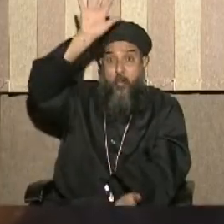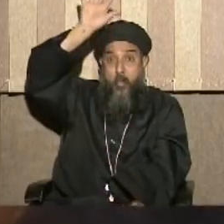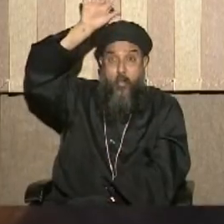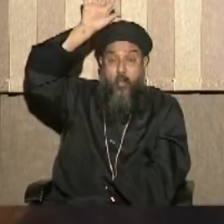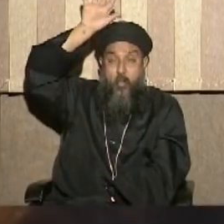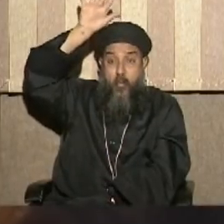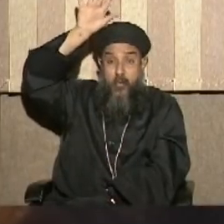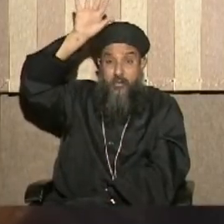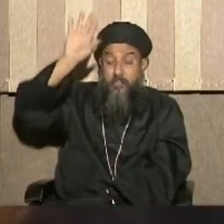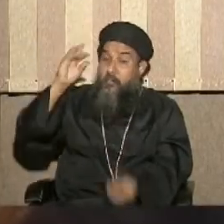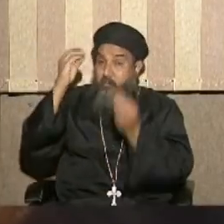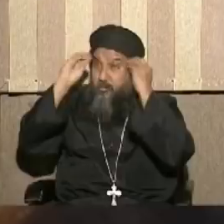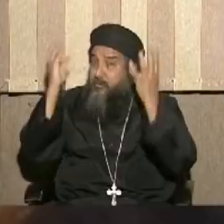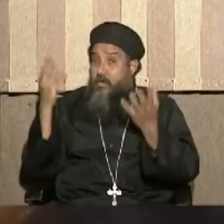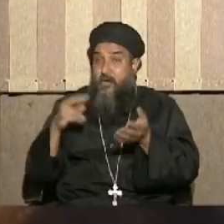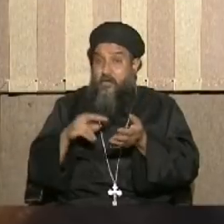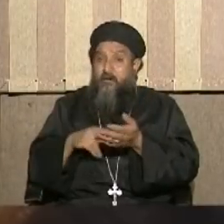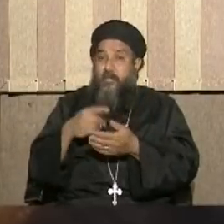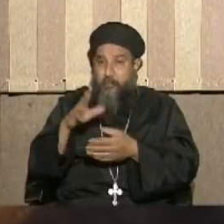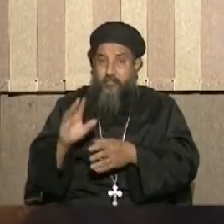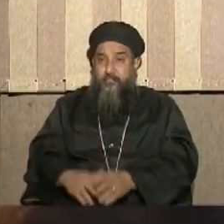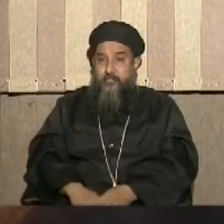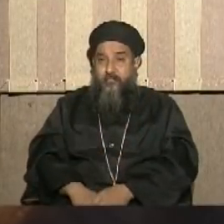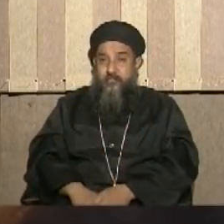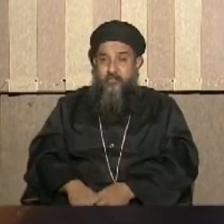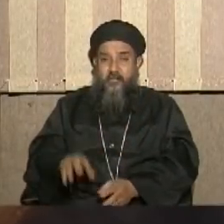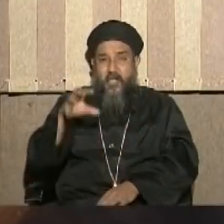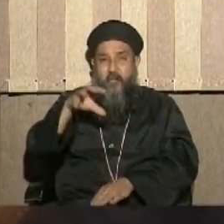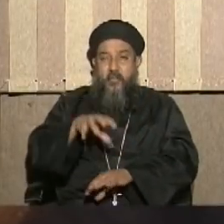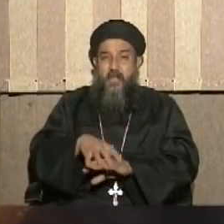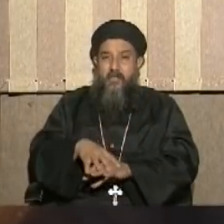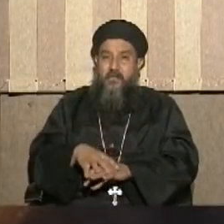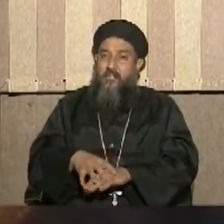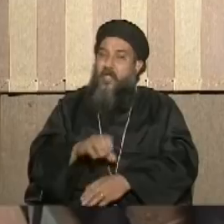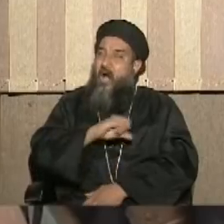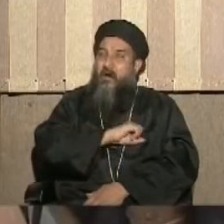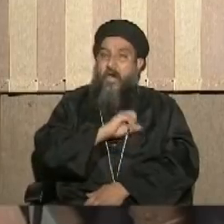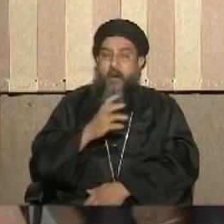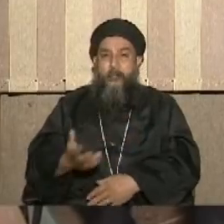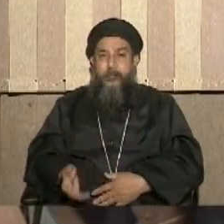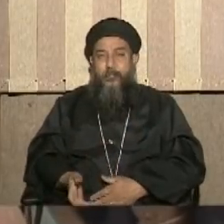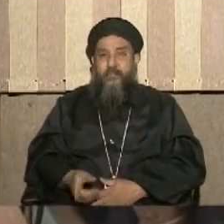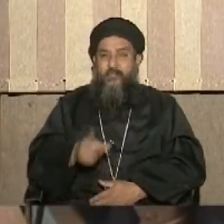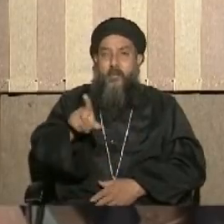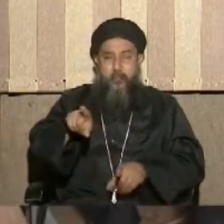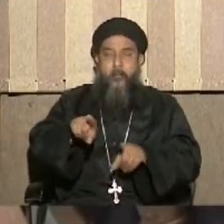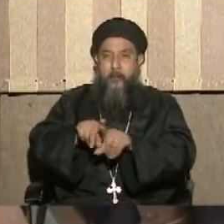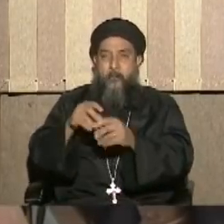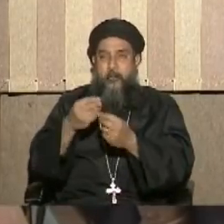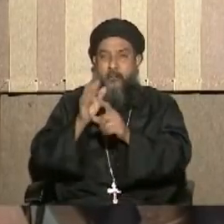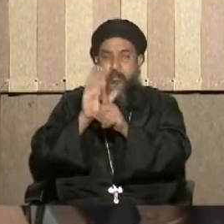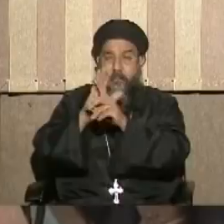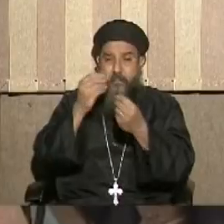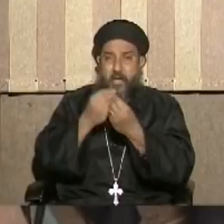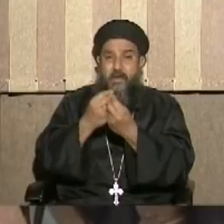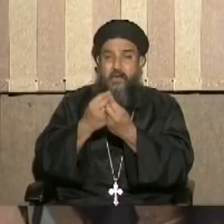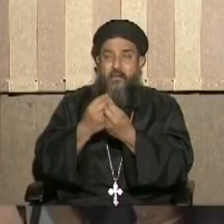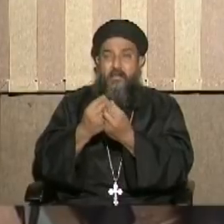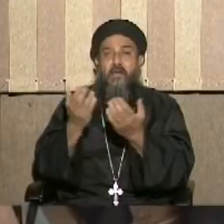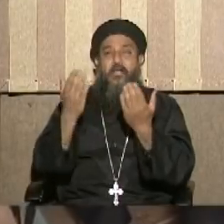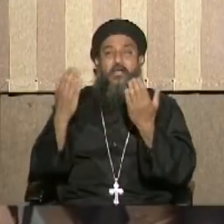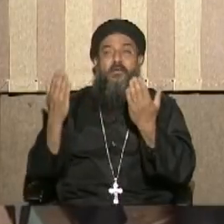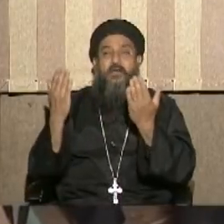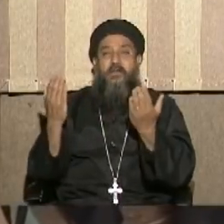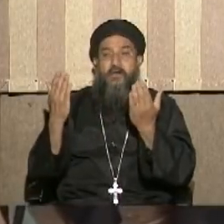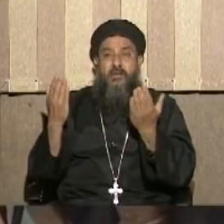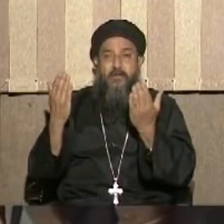يا للدرجة دي؟ البلد دي ناسها غلابة قوي. يعني مش ممكن يا أبائي تيجوا معايا وتصلوا